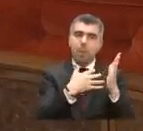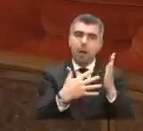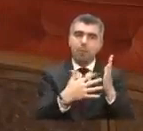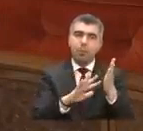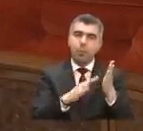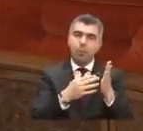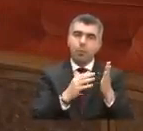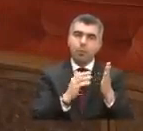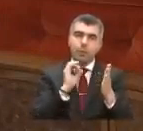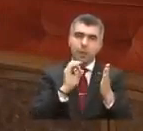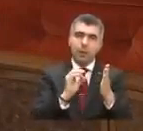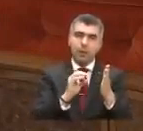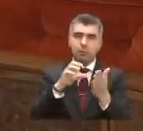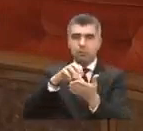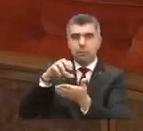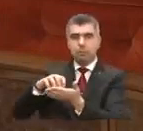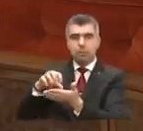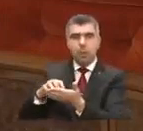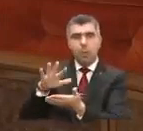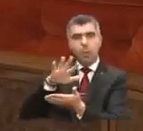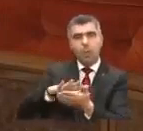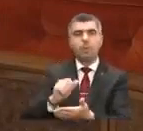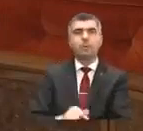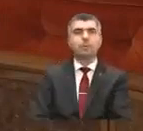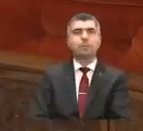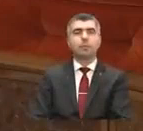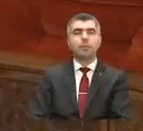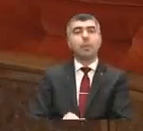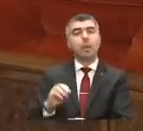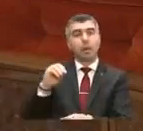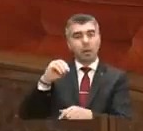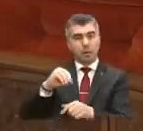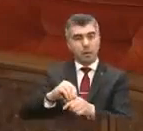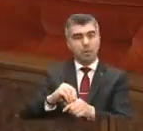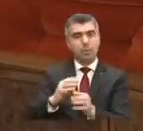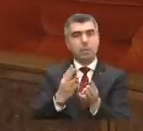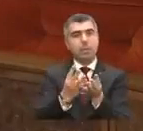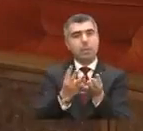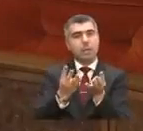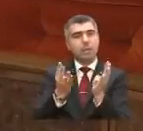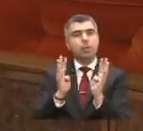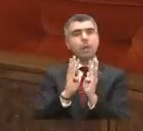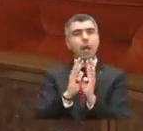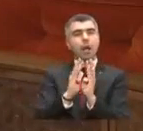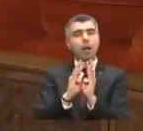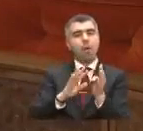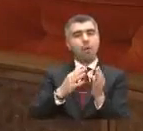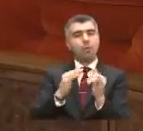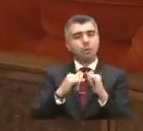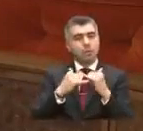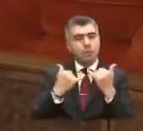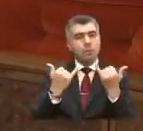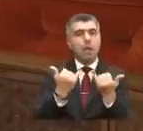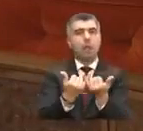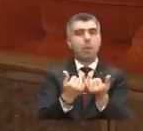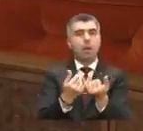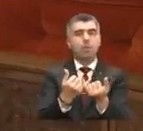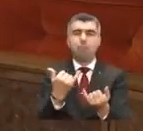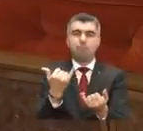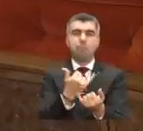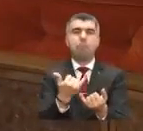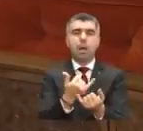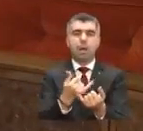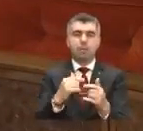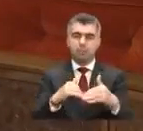من النقل على مستوى جميع الأقاليم. كما سهرت أيضا اللجنة الوطنية للنقل ولا زالت تسهر على إعطاء الأولوية لقطاع النقل